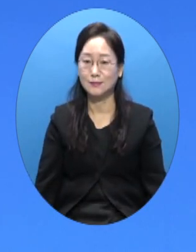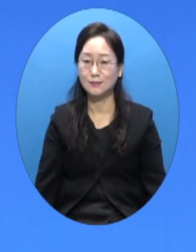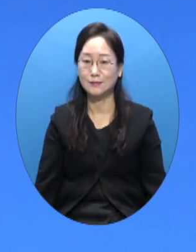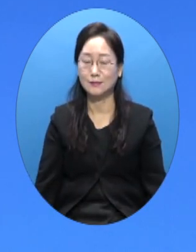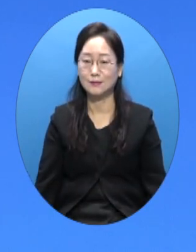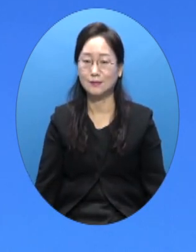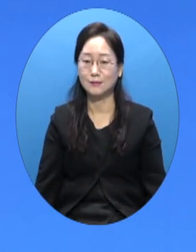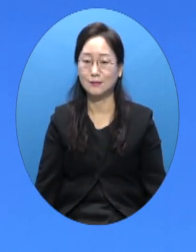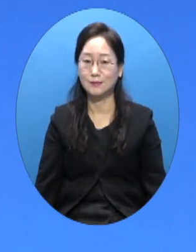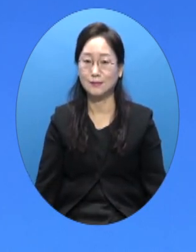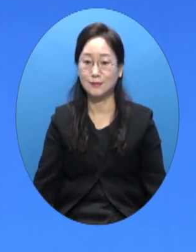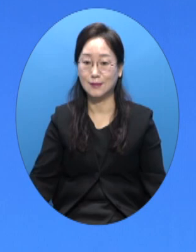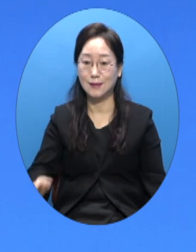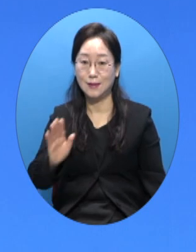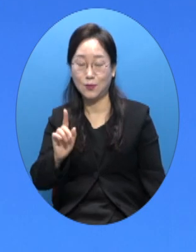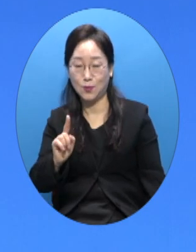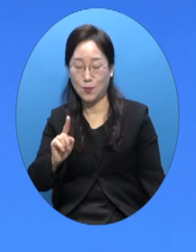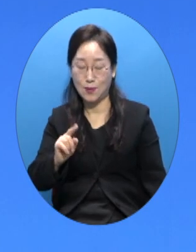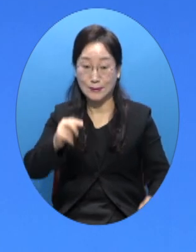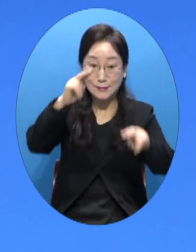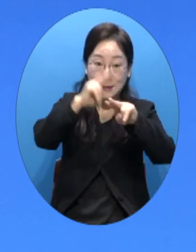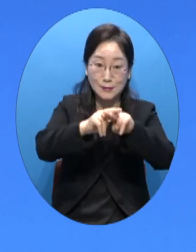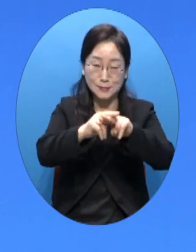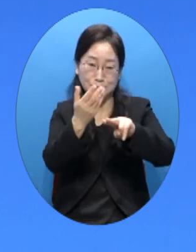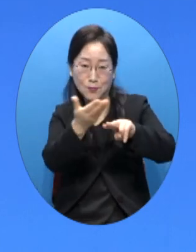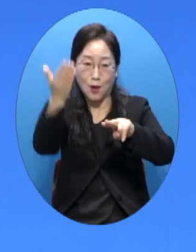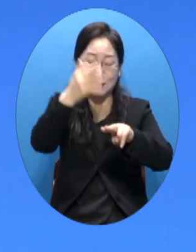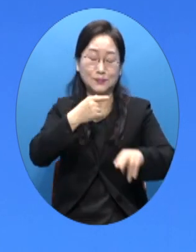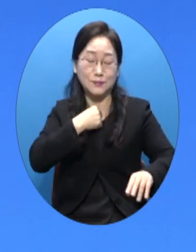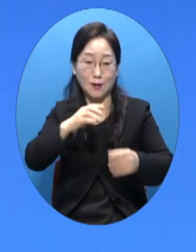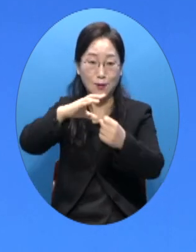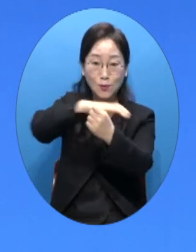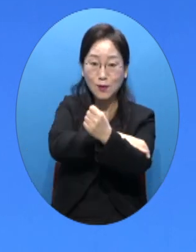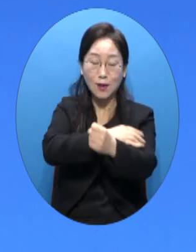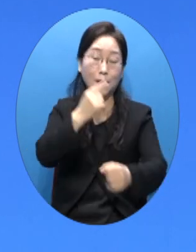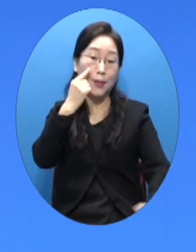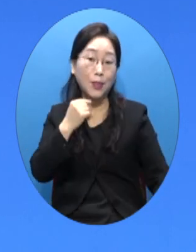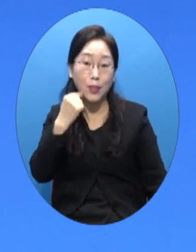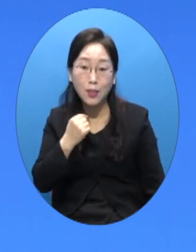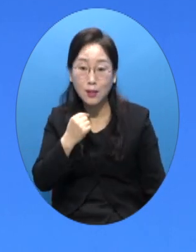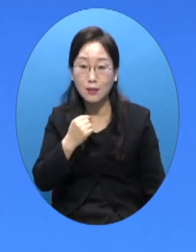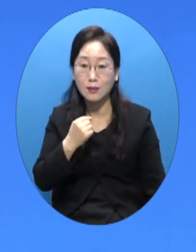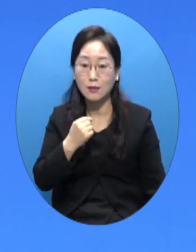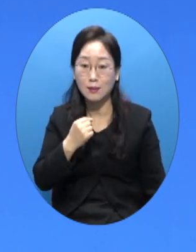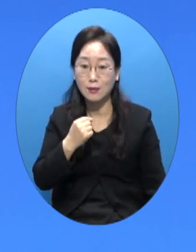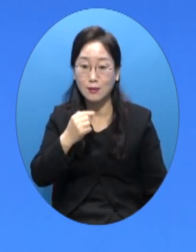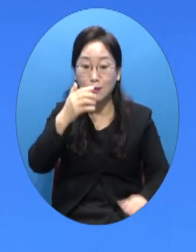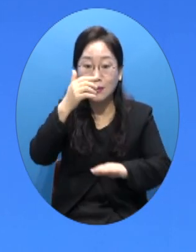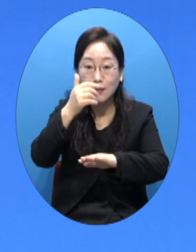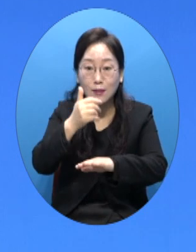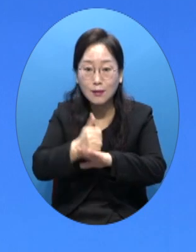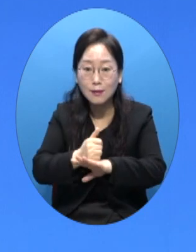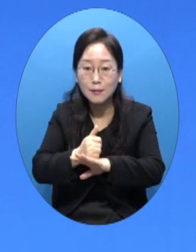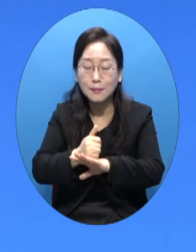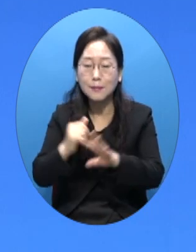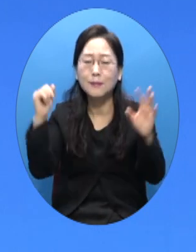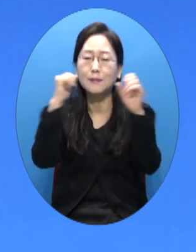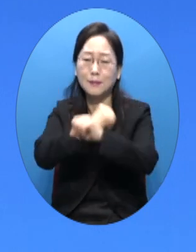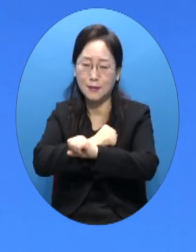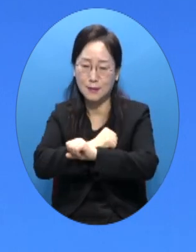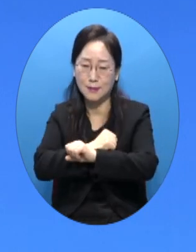것입니다 자리에 대한 탐욕 권력에 대한 탐욕을 가지게 되면 그것이 파멸의 길이 될